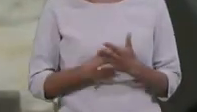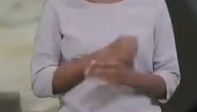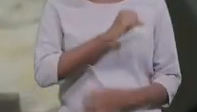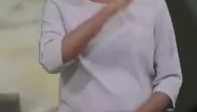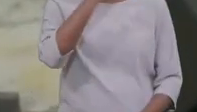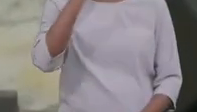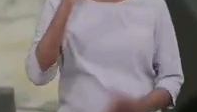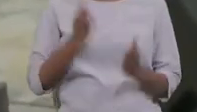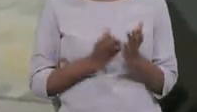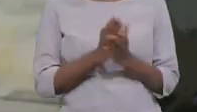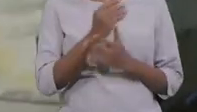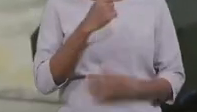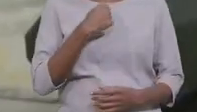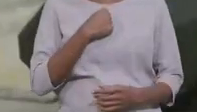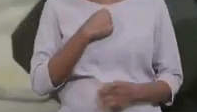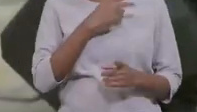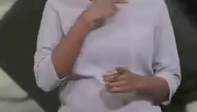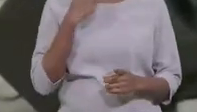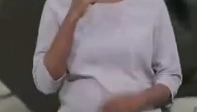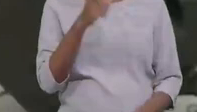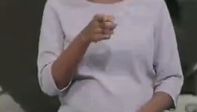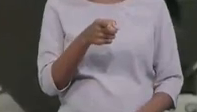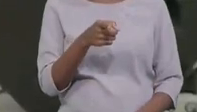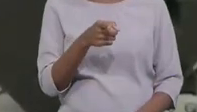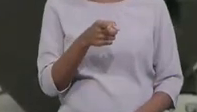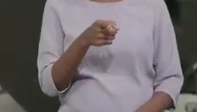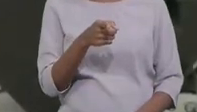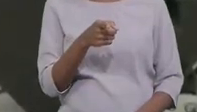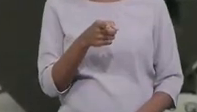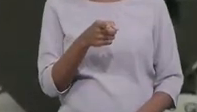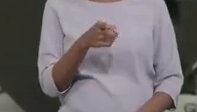Comme la lumière de l'évangile brille à travers moi, toi,